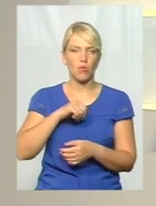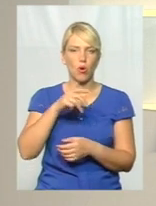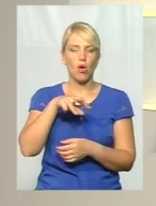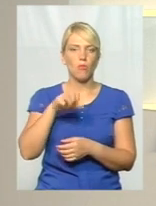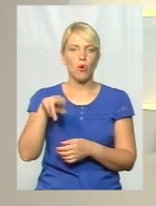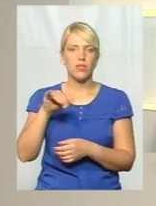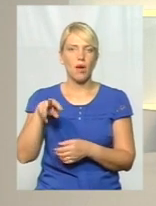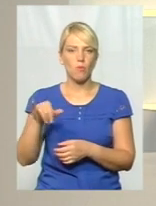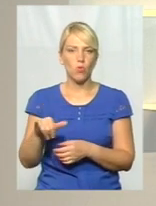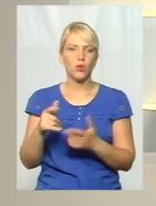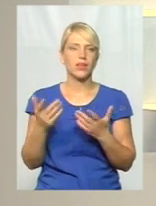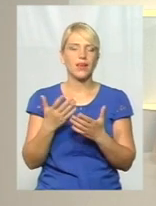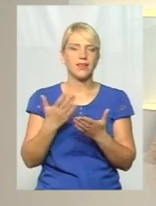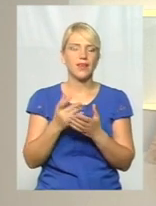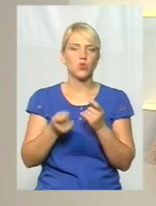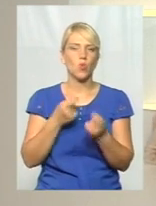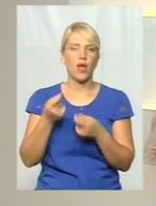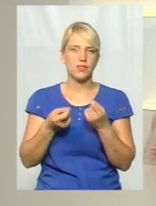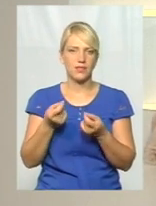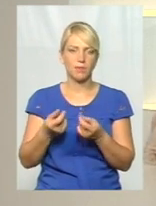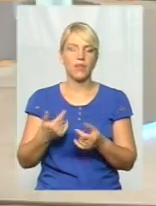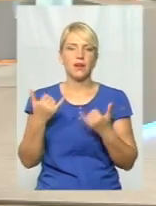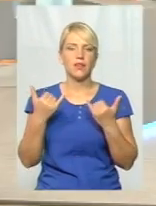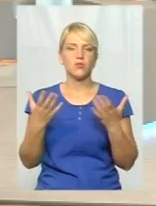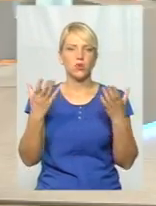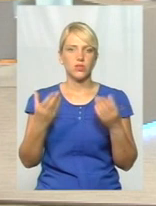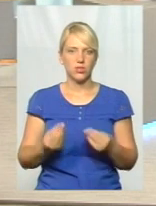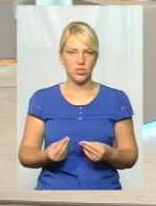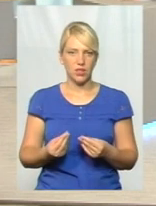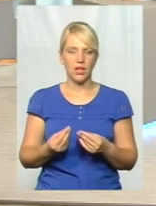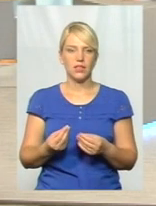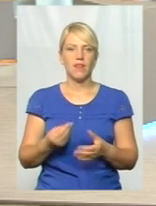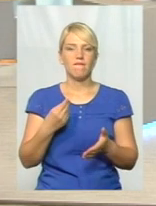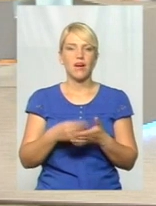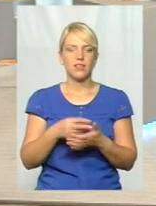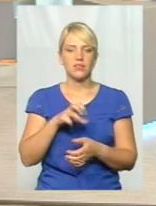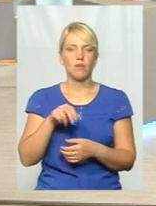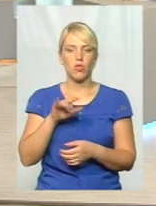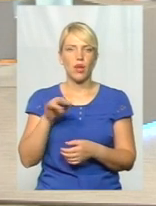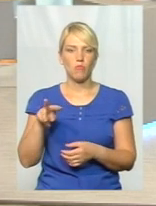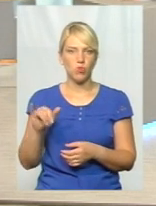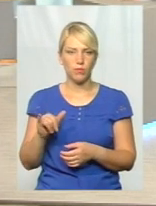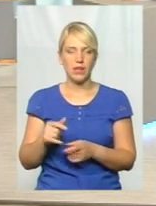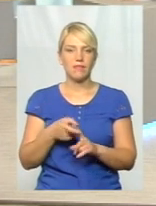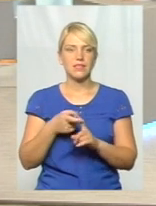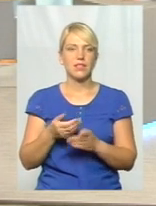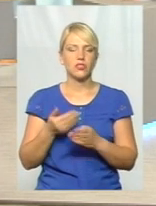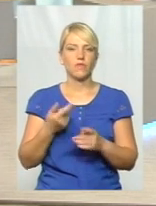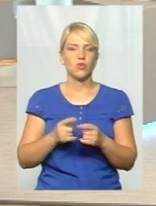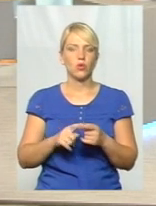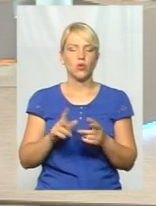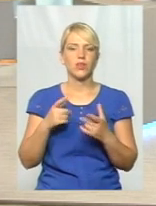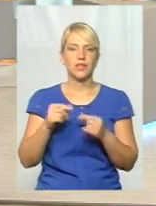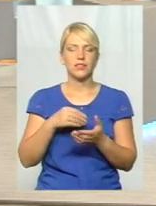ще є нюанси от установлені? Що впливає на ціну? Ну, на сьогоднішній день вартість модему, ну, залежно від того, де споживач